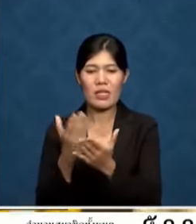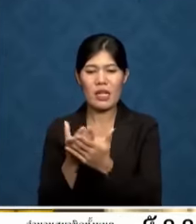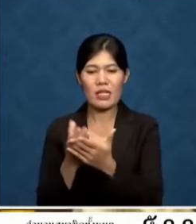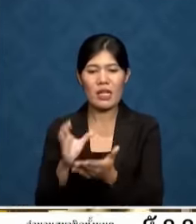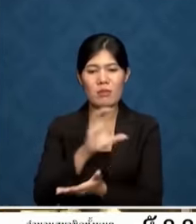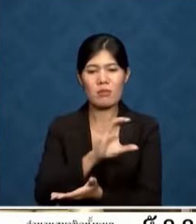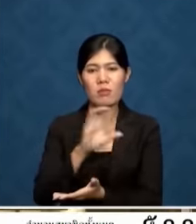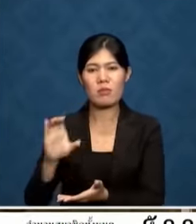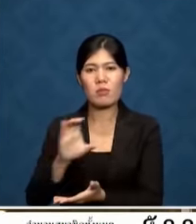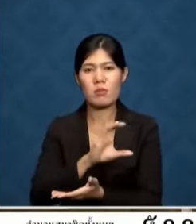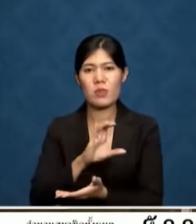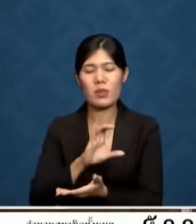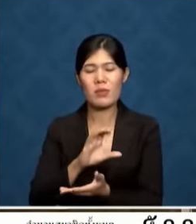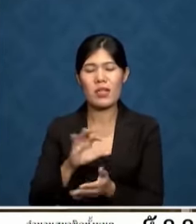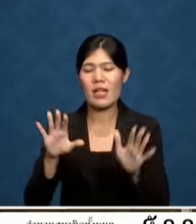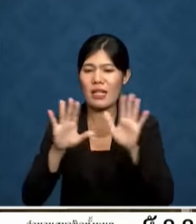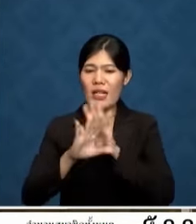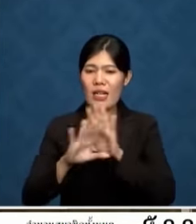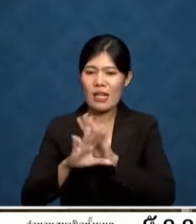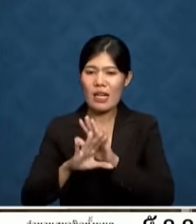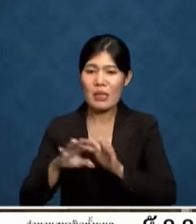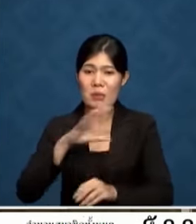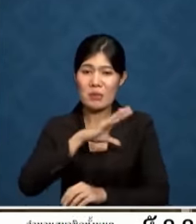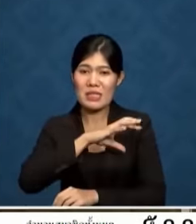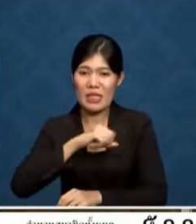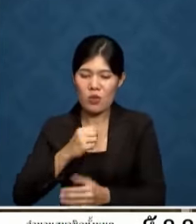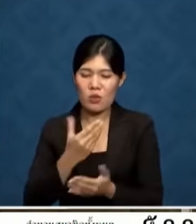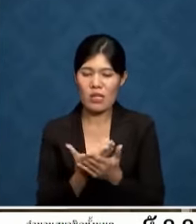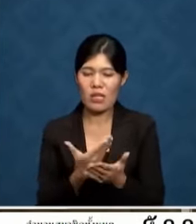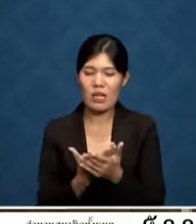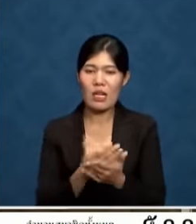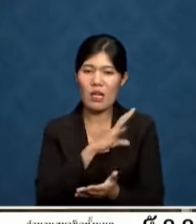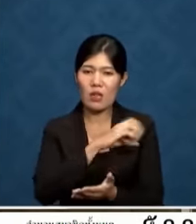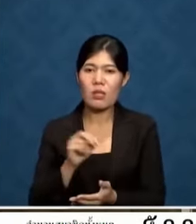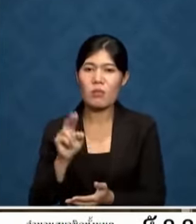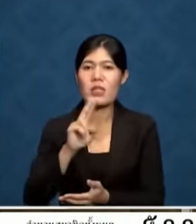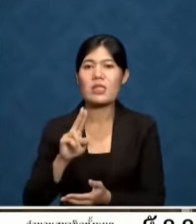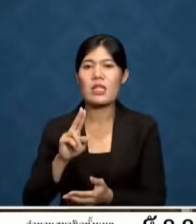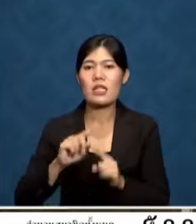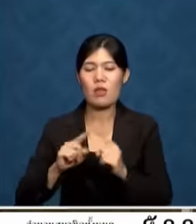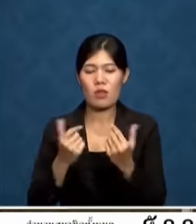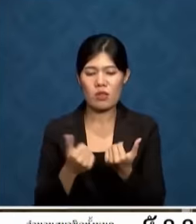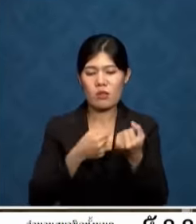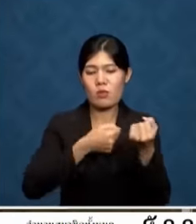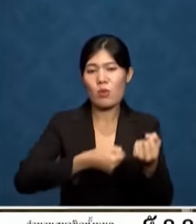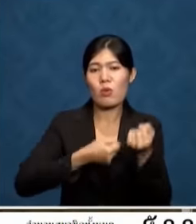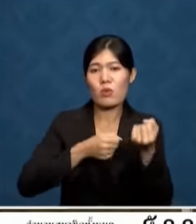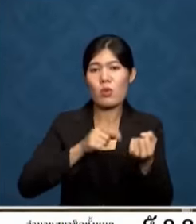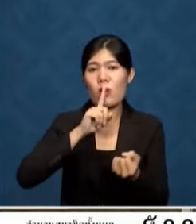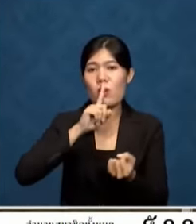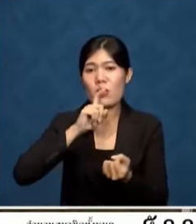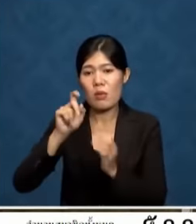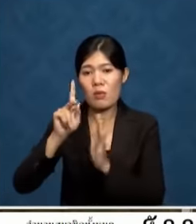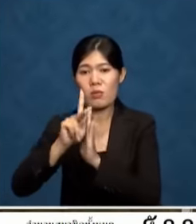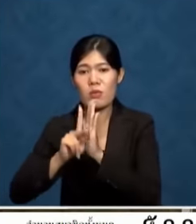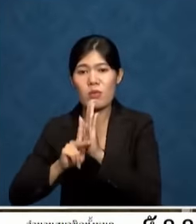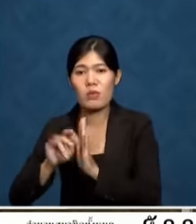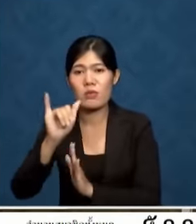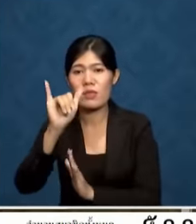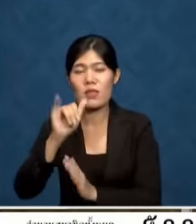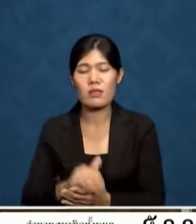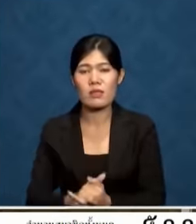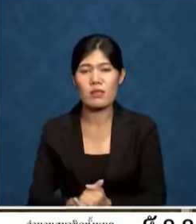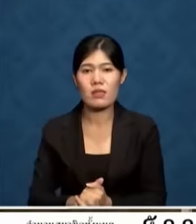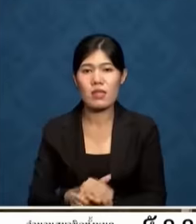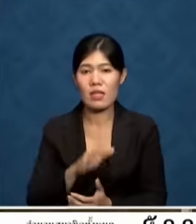ประชาชนทั้งที่ธกสยังไม่ถามกฤษฎีกาแล้วถ้าสภาอนุมัติไปวันนี้วัน